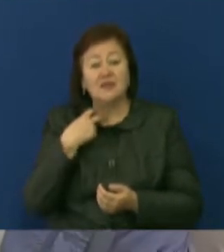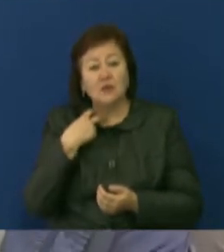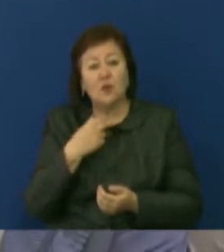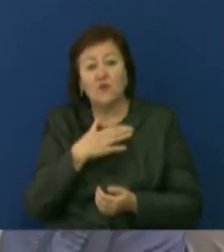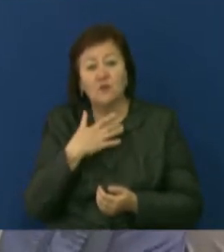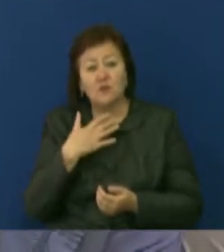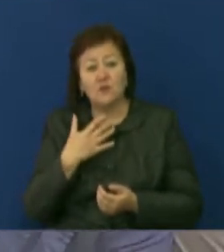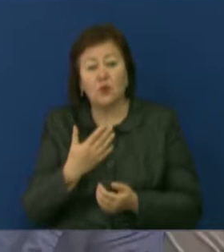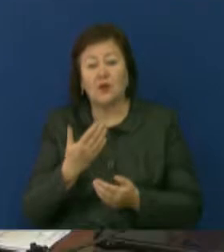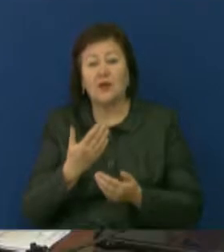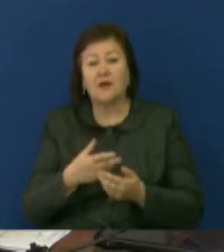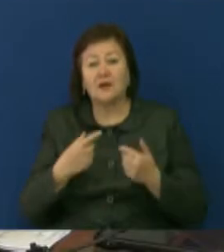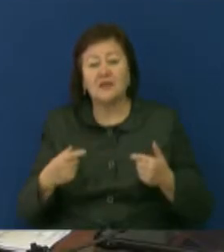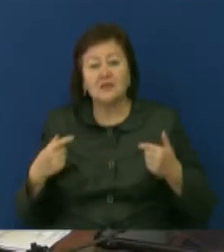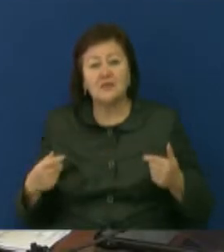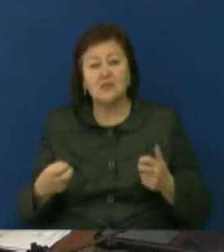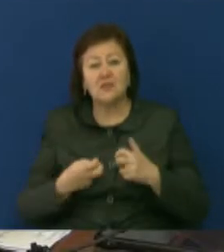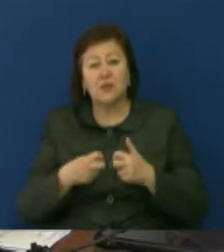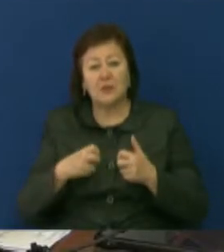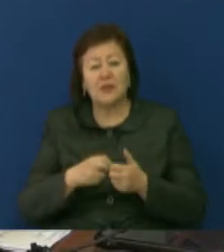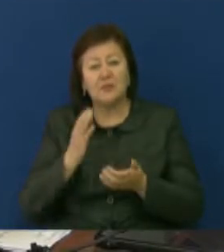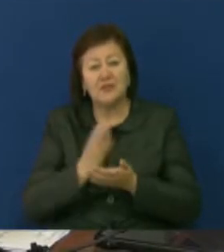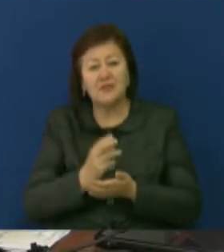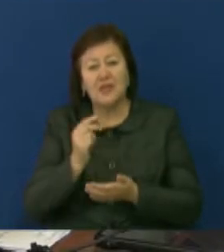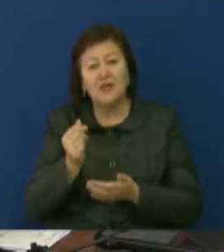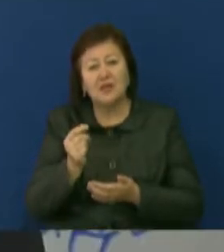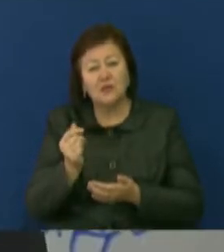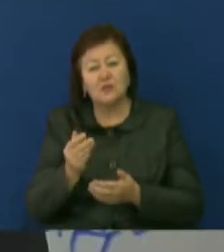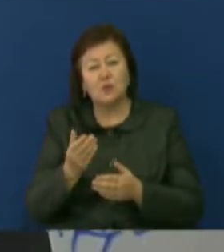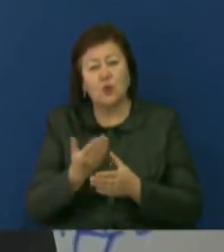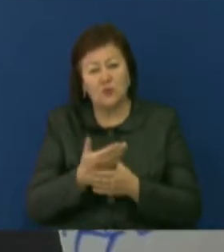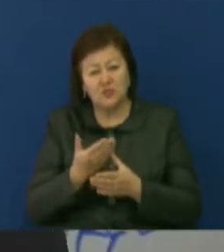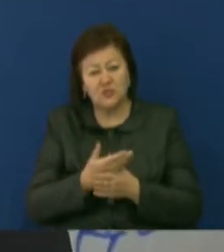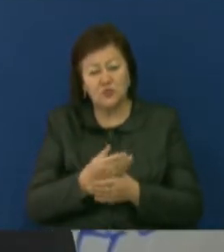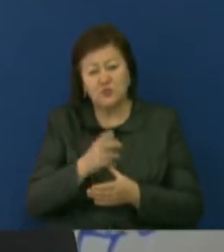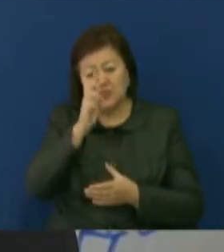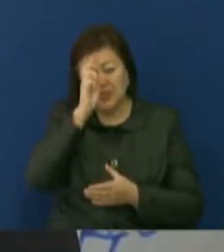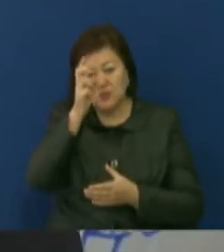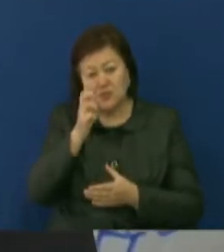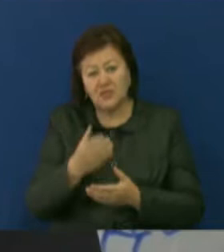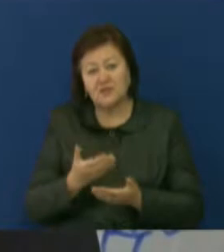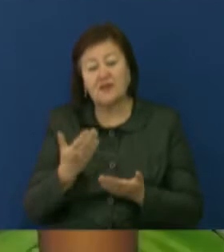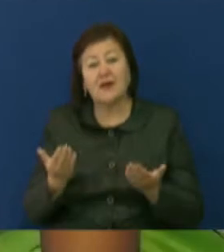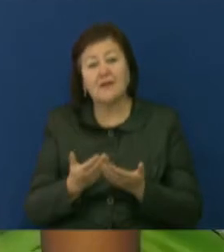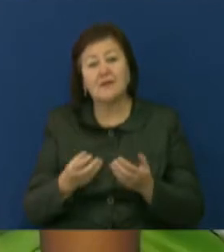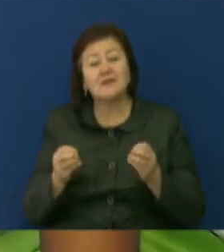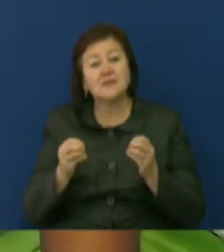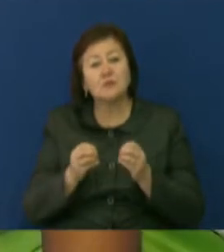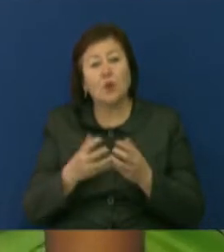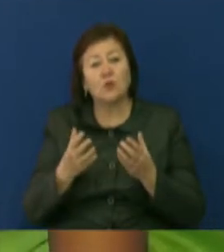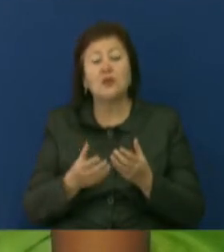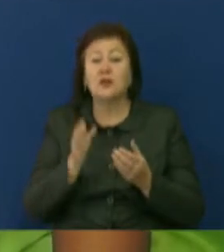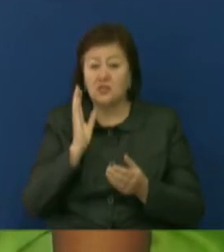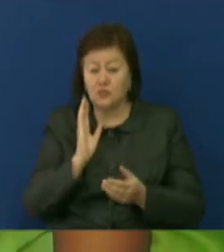болғандықтан бірқатар мәселелерді, оның ішінде субсидиялауды шешу әлі де мүмкін емес. Таяу күндері даулы мәселеге қатысты сот процесі